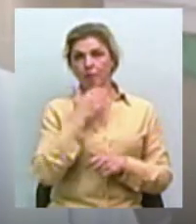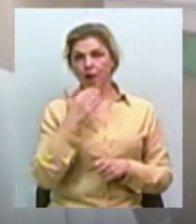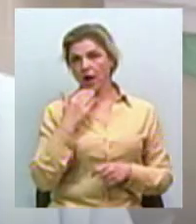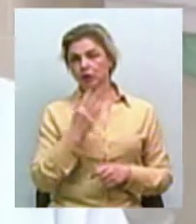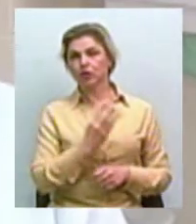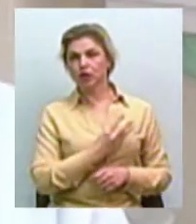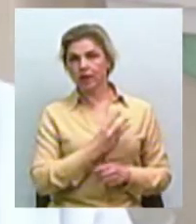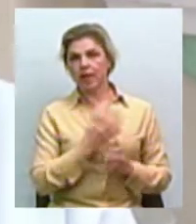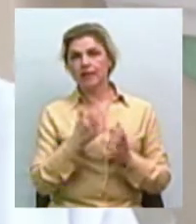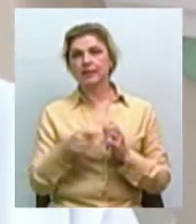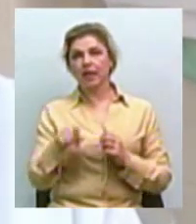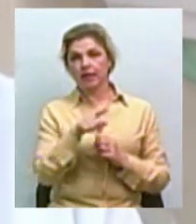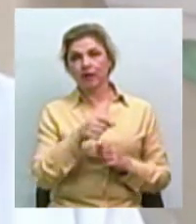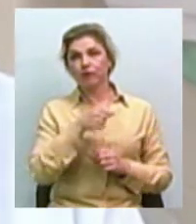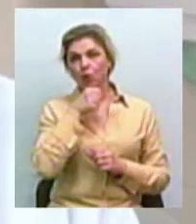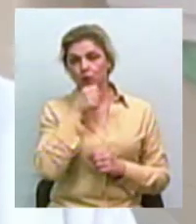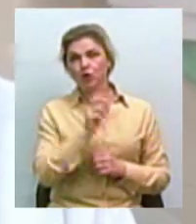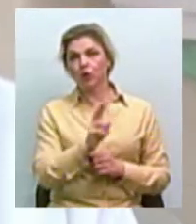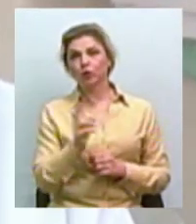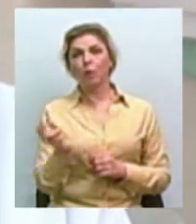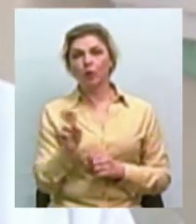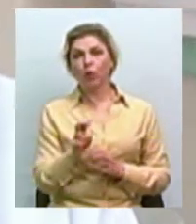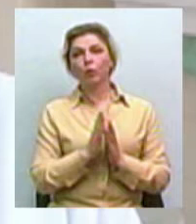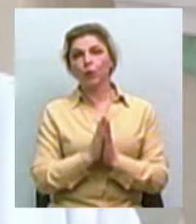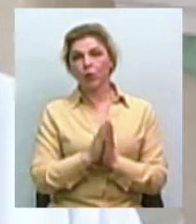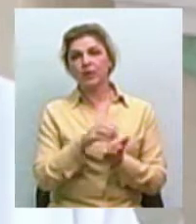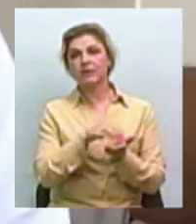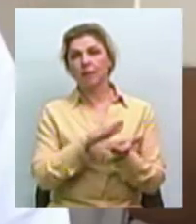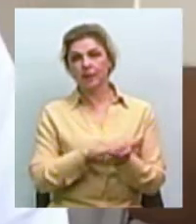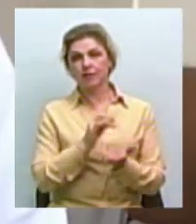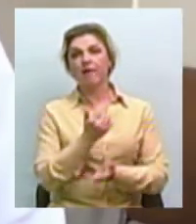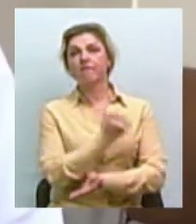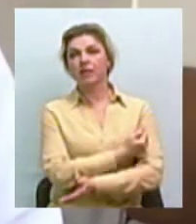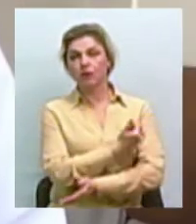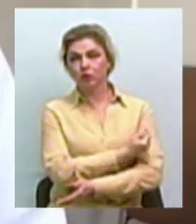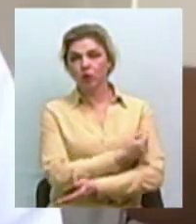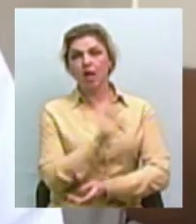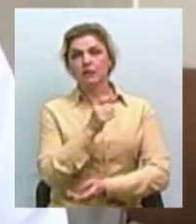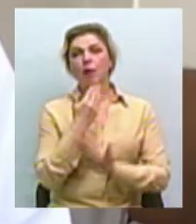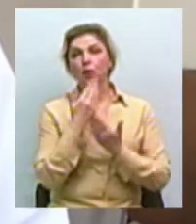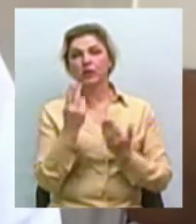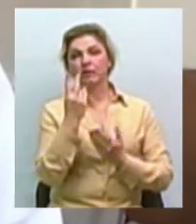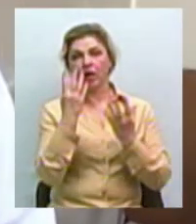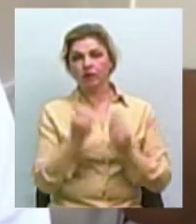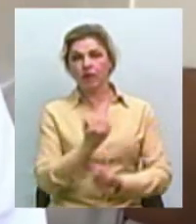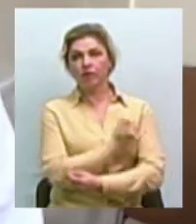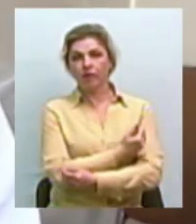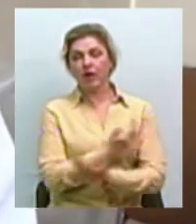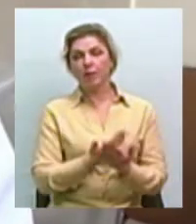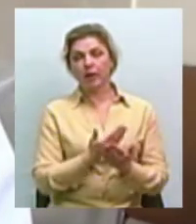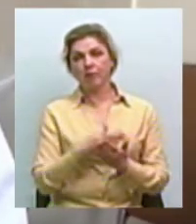бажаючих серед дорослих, котрі приходять, просять, записуються і вакцинують. За останні 2 дні ми вакцинували близько 20